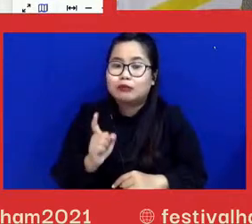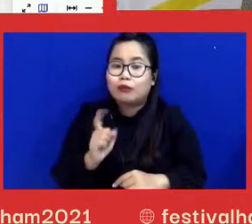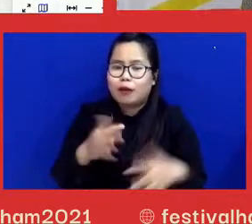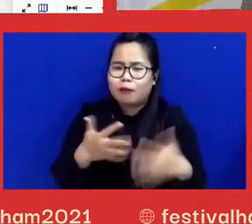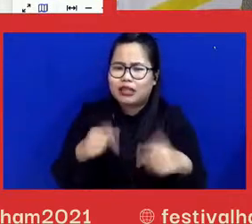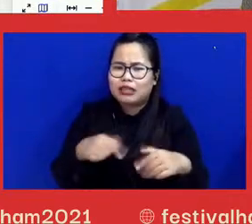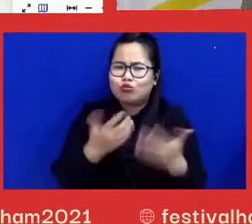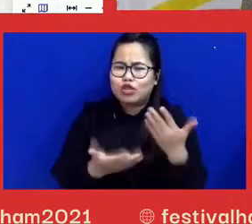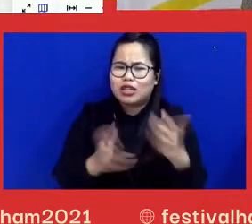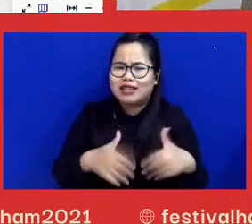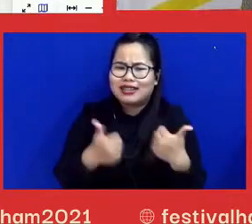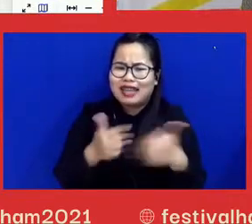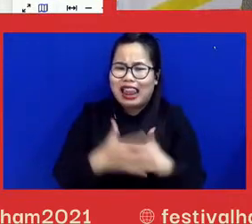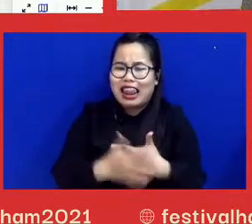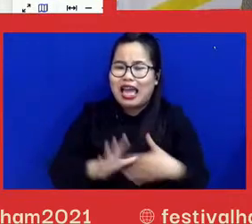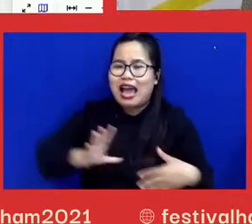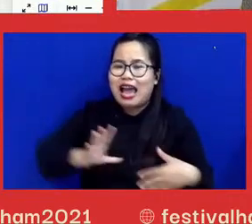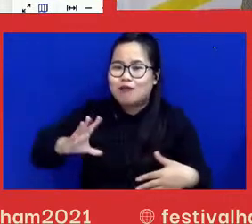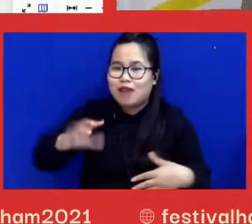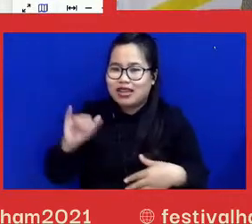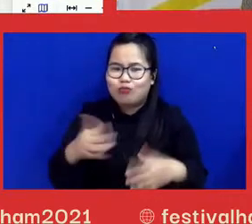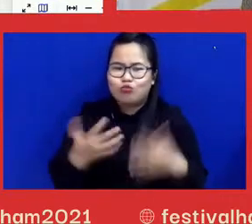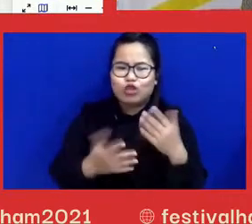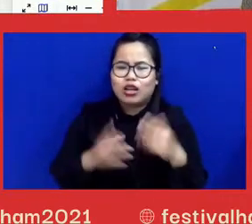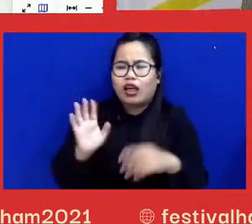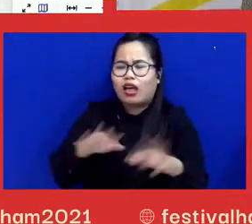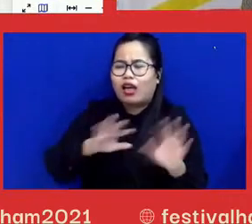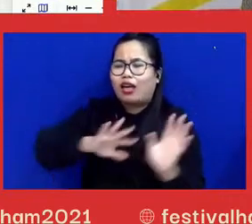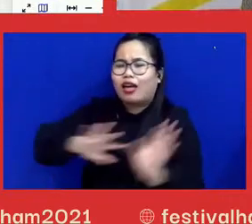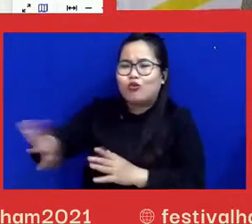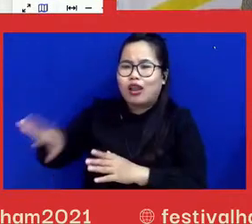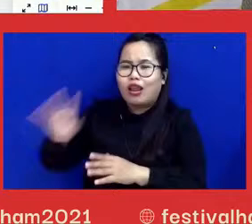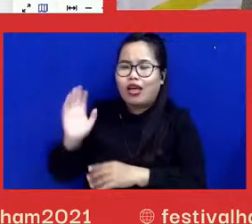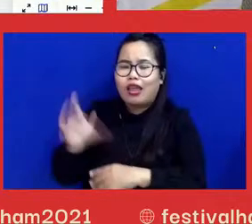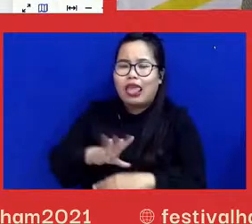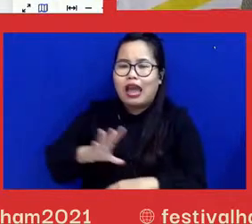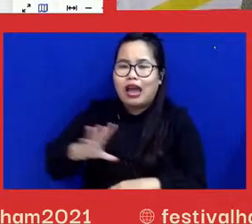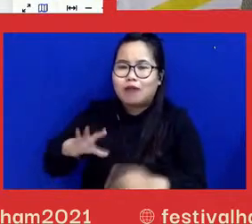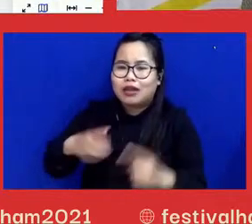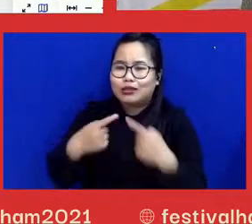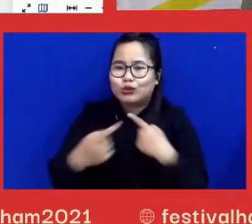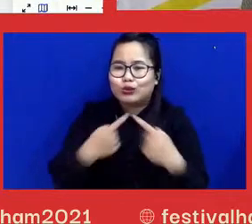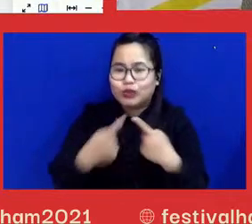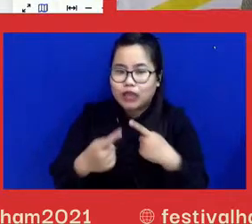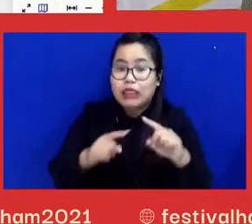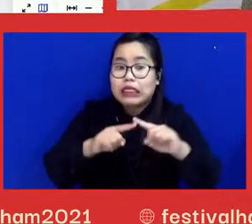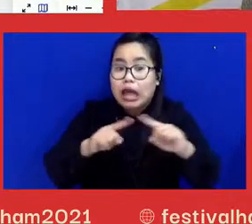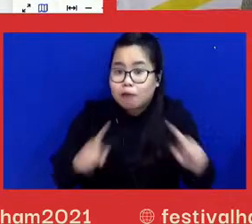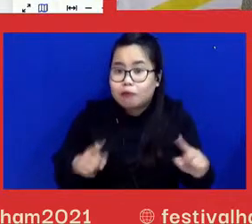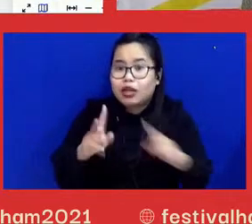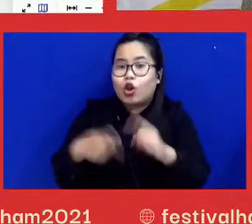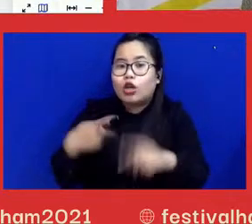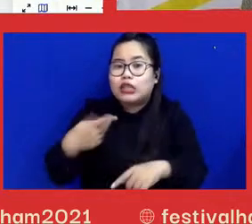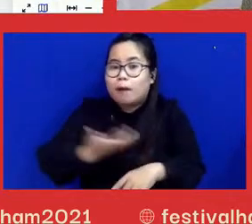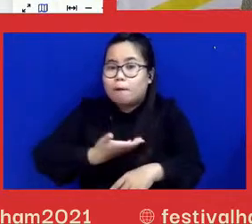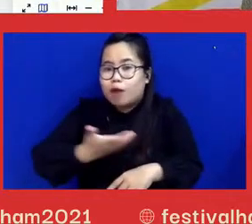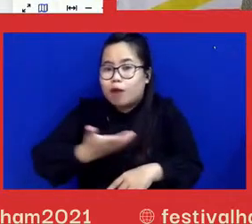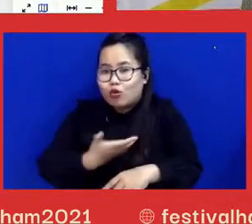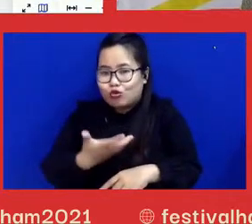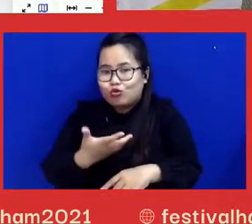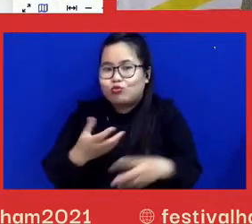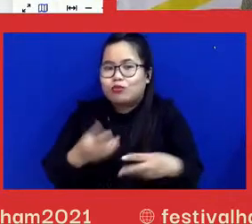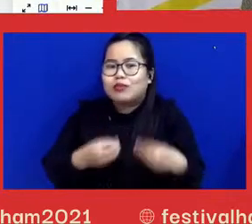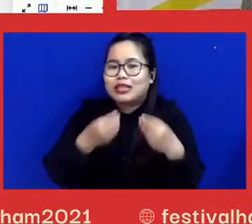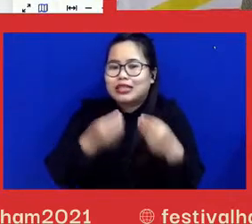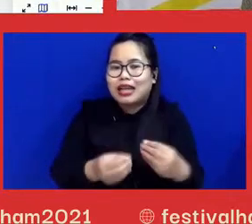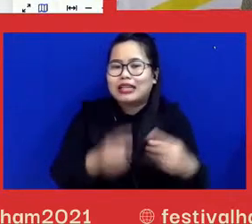ya. Mungkin buat sebagian udahlah lama kalau didiskusikan. Tapi kalau kita ingin mengorbankan